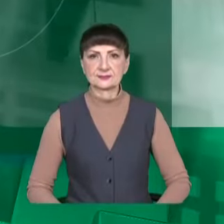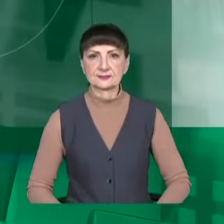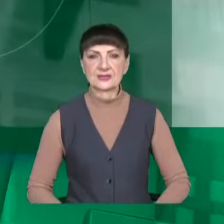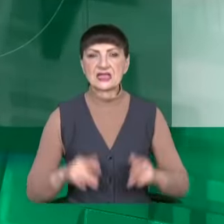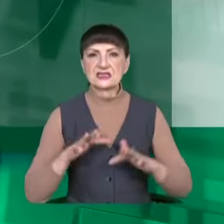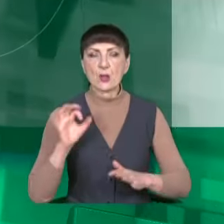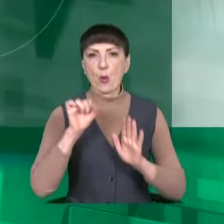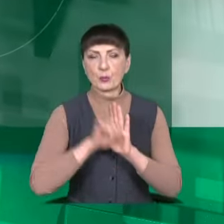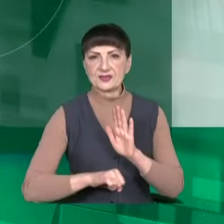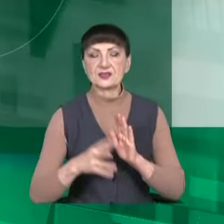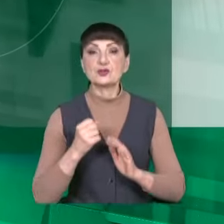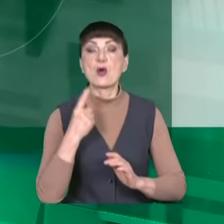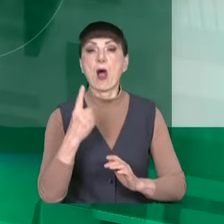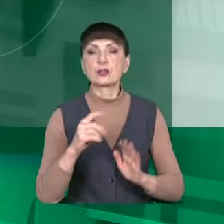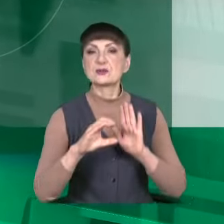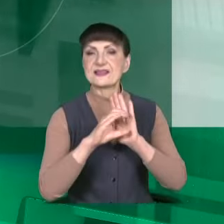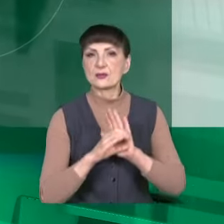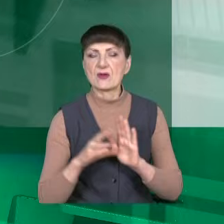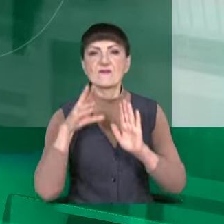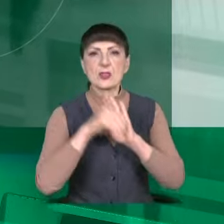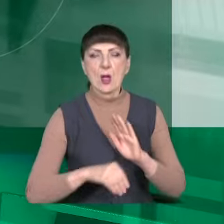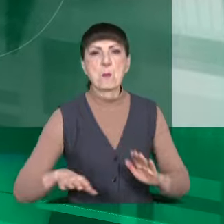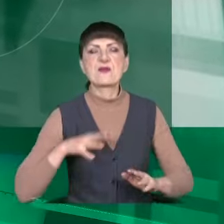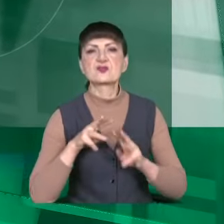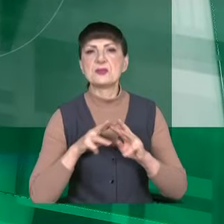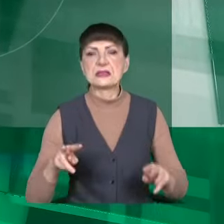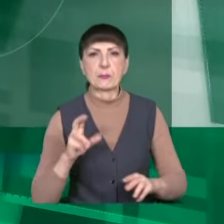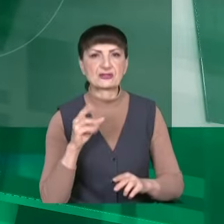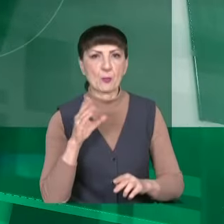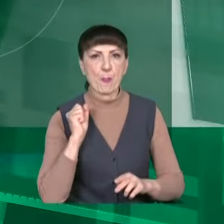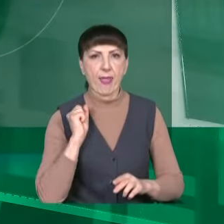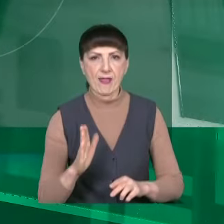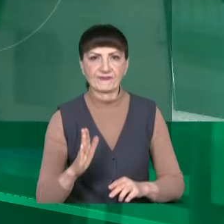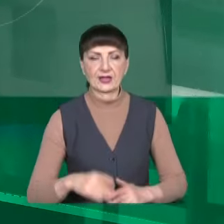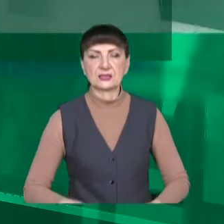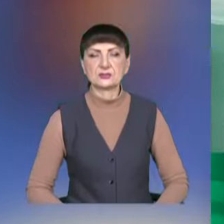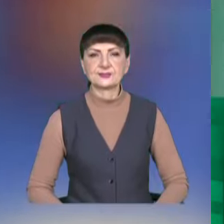Дело об убийстве. Еще одну статью вменяет экс-министру Хуанды Кубишимбаеву.